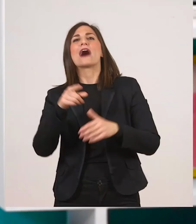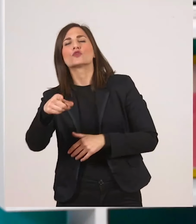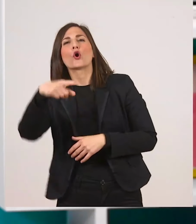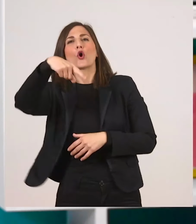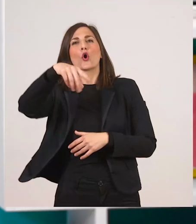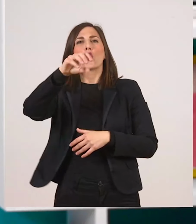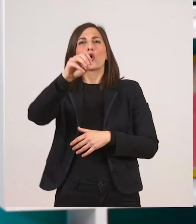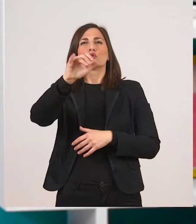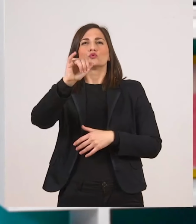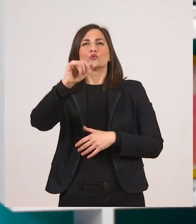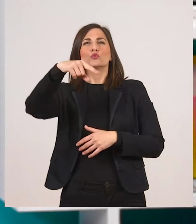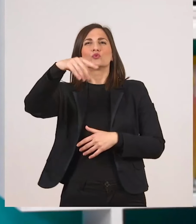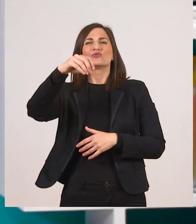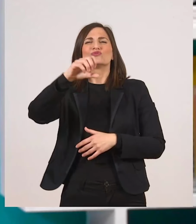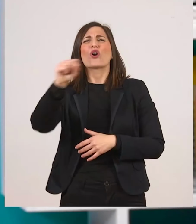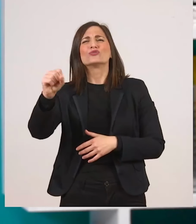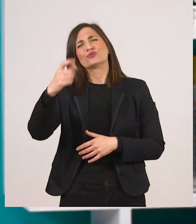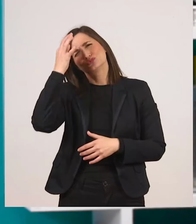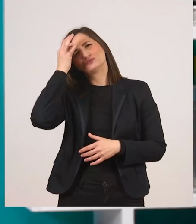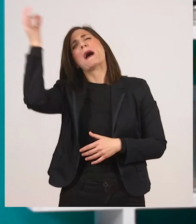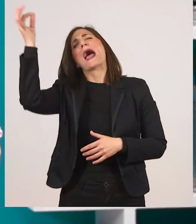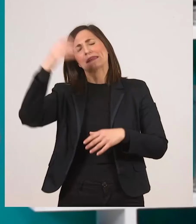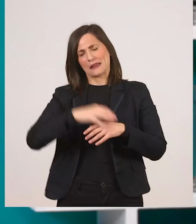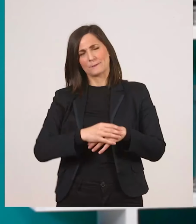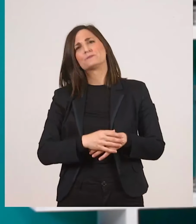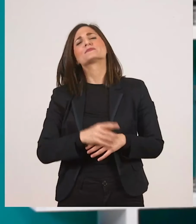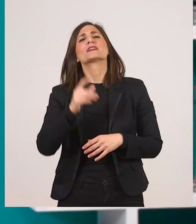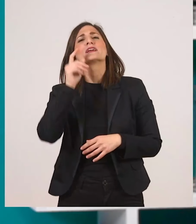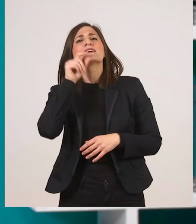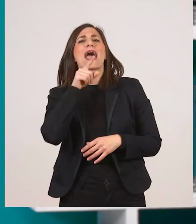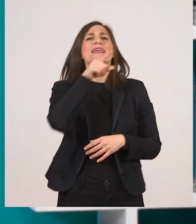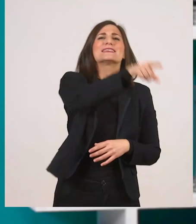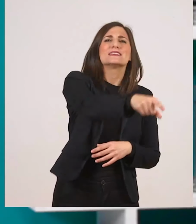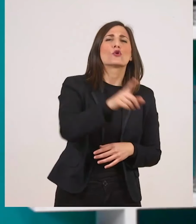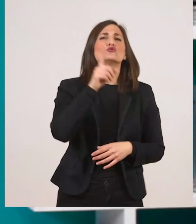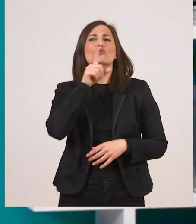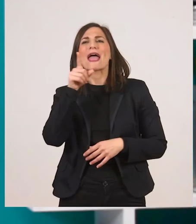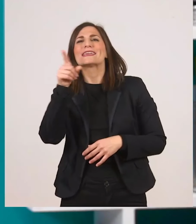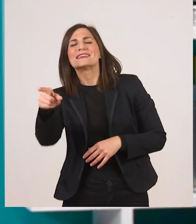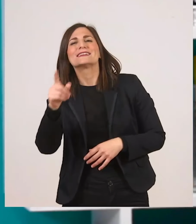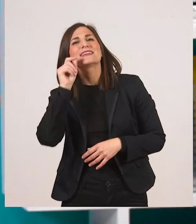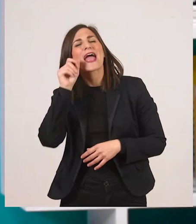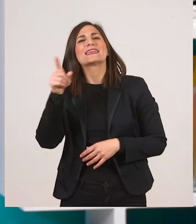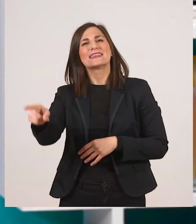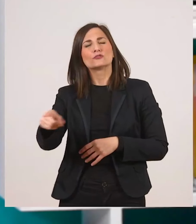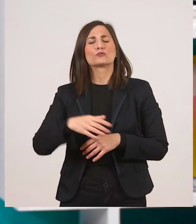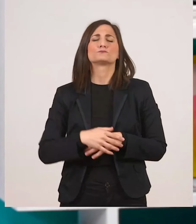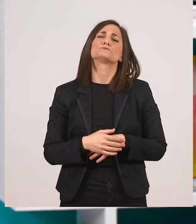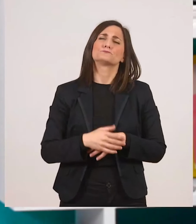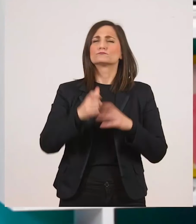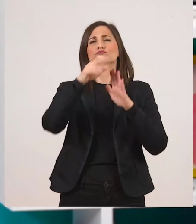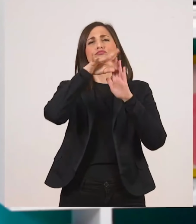τούτο, δεν το χρησιμοποιούμε και πολύ συχνά αυτό, εκείνος, εκείνη, εκείνο, τέτοιος, τέτοια, τέτοιο, τόσος, τόση,